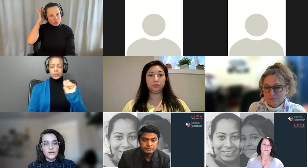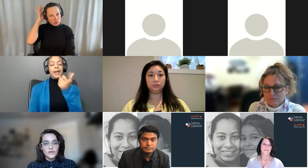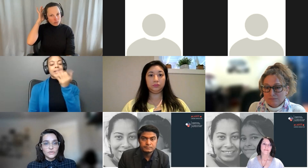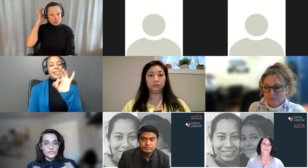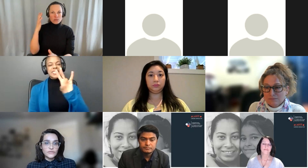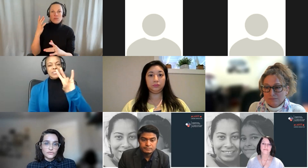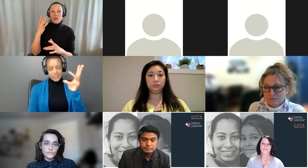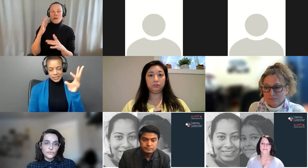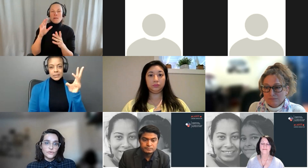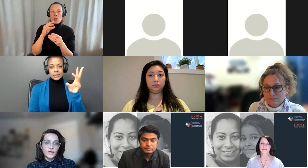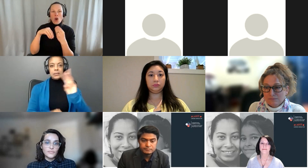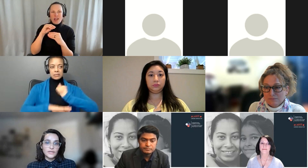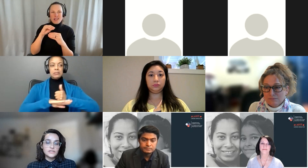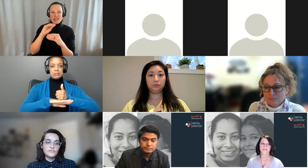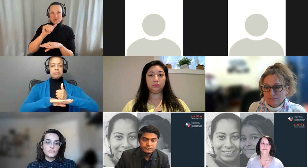donc ça fait longtemps.